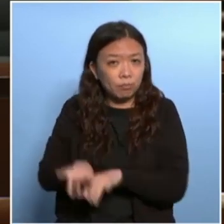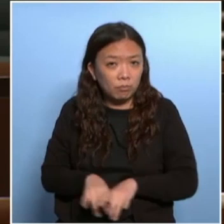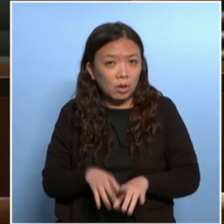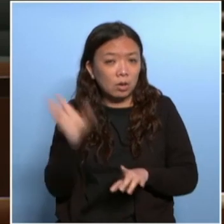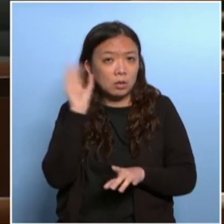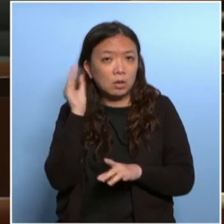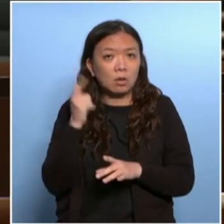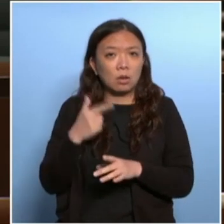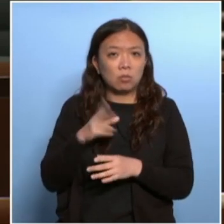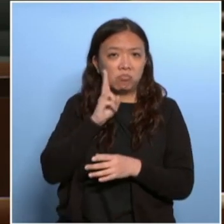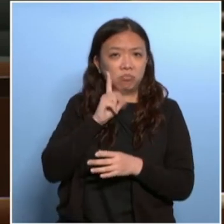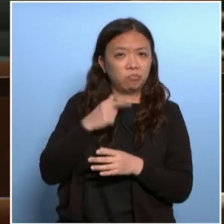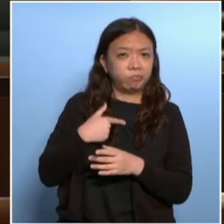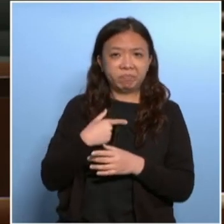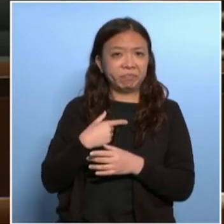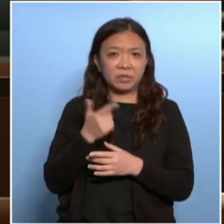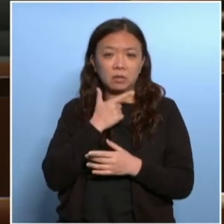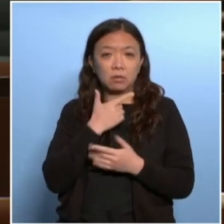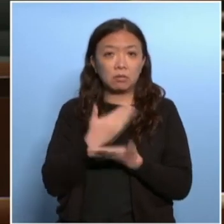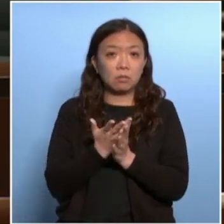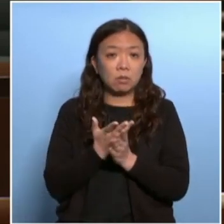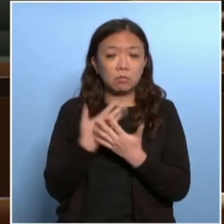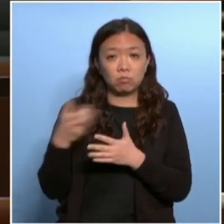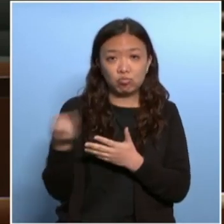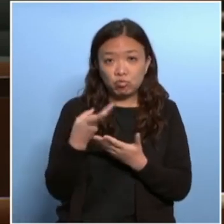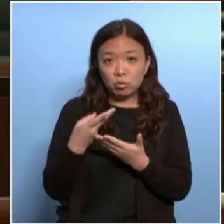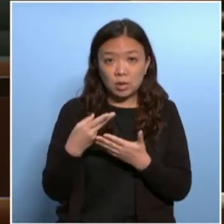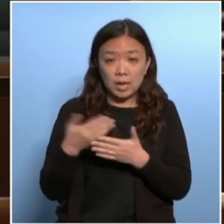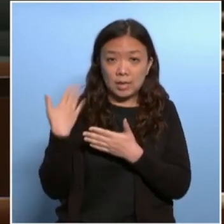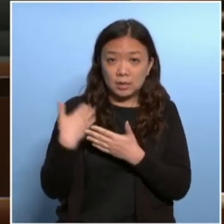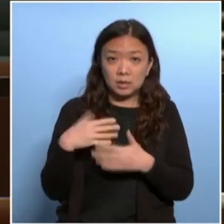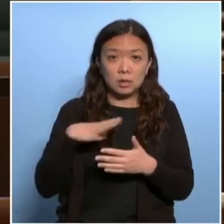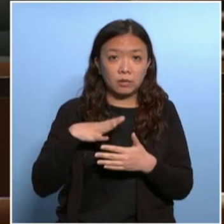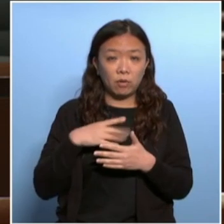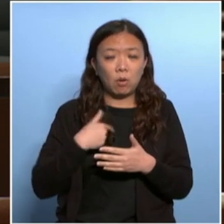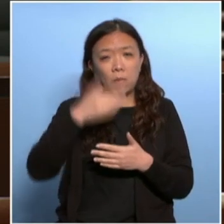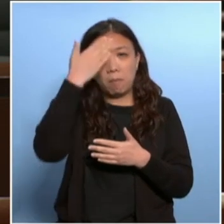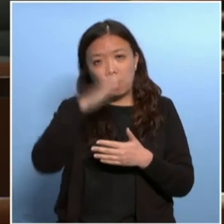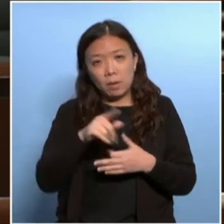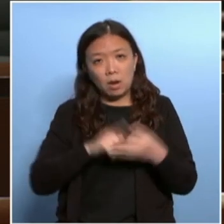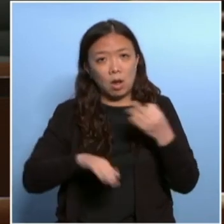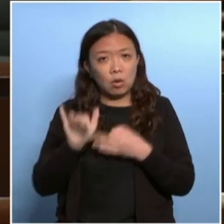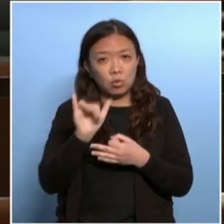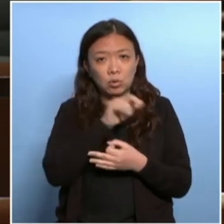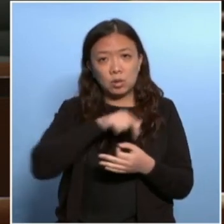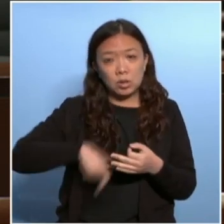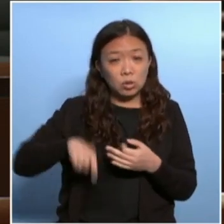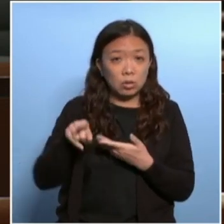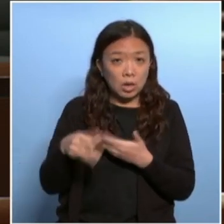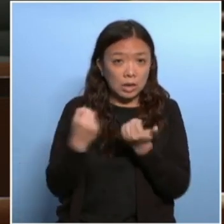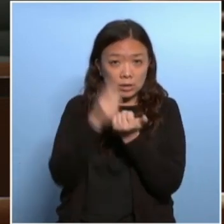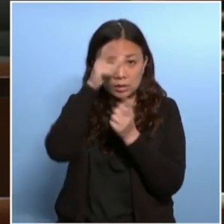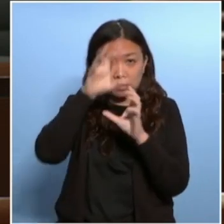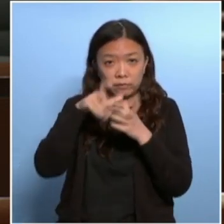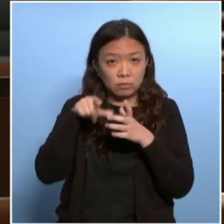去覺得很噁心。再加上當時的情況，即是我明白容海恩議員呢作為建制派其中